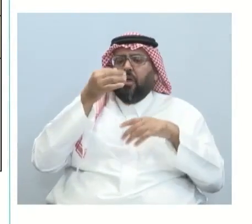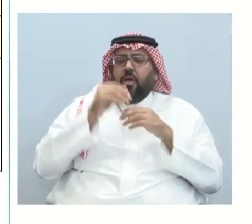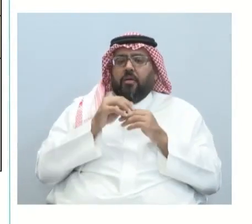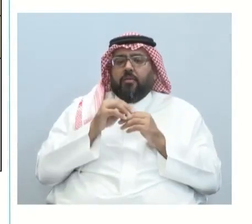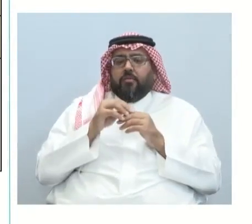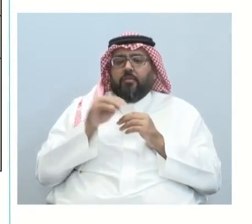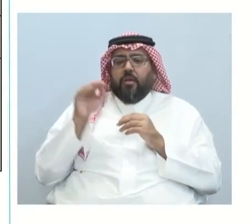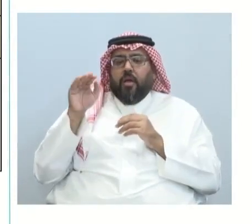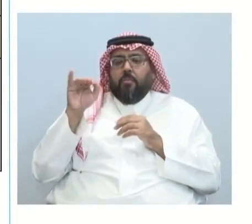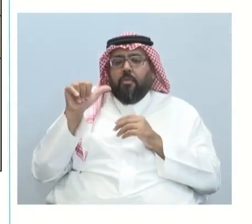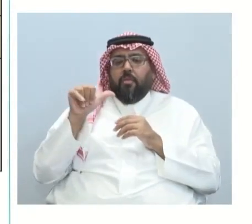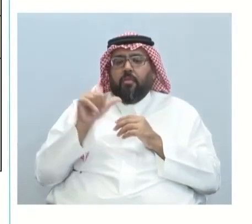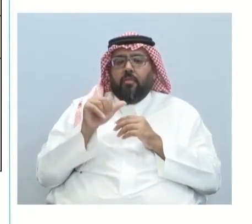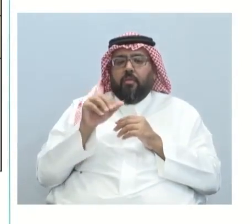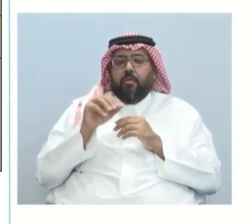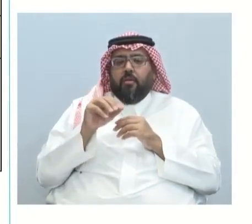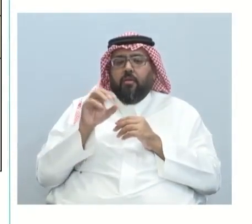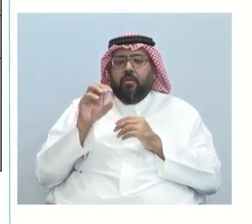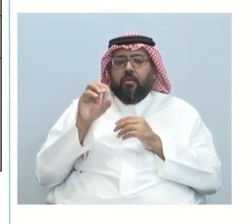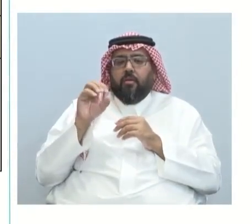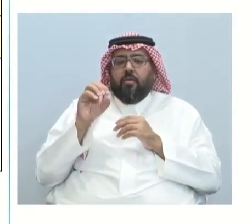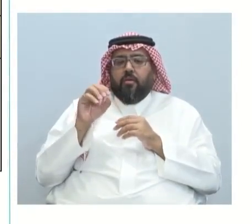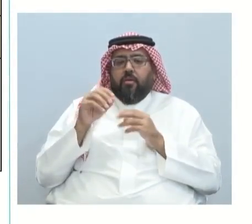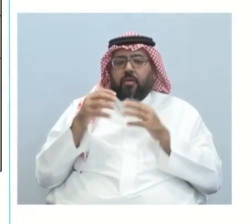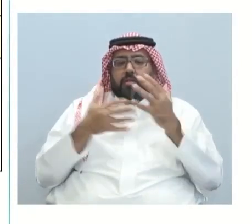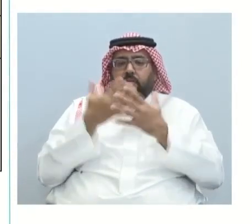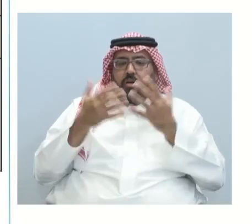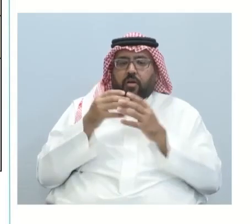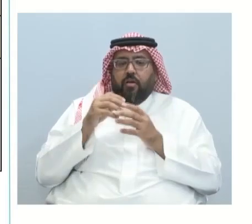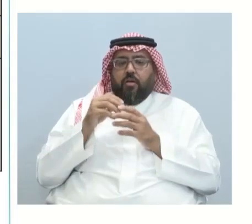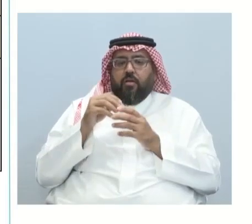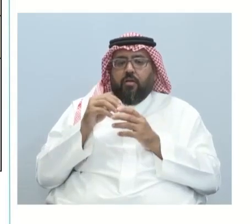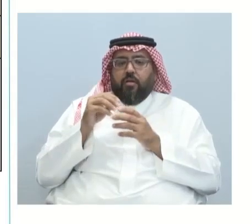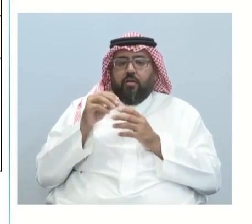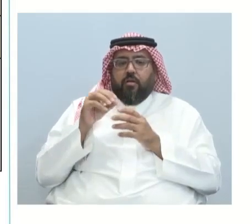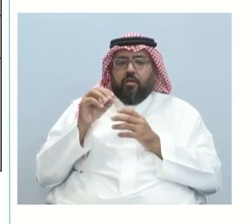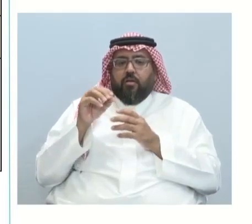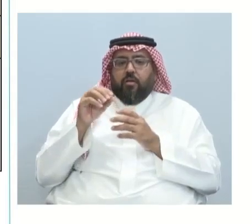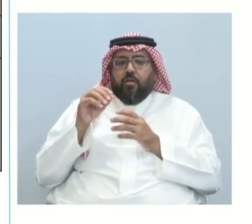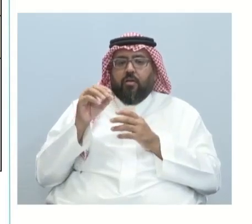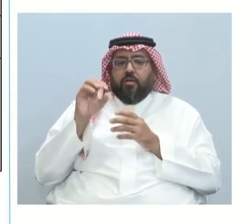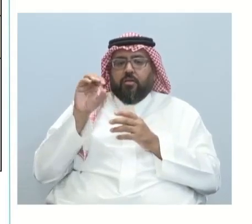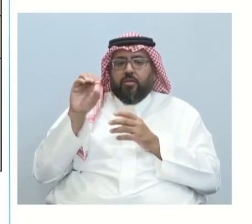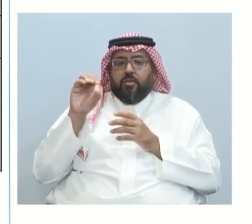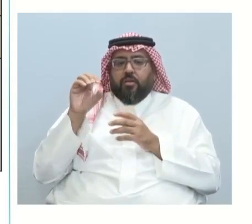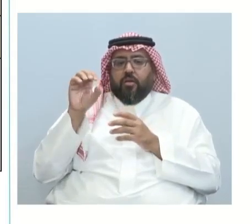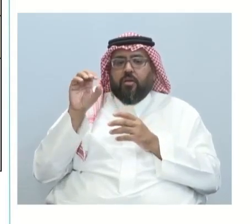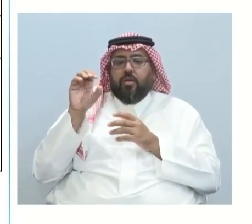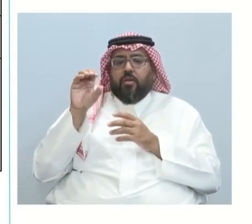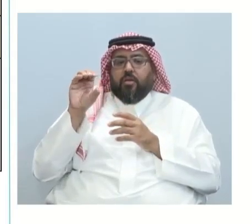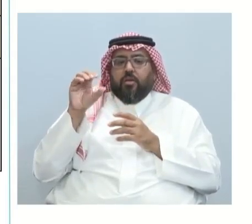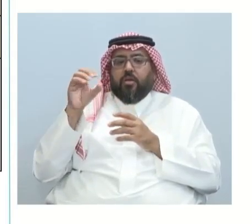ينتج من تفاعل الاتش تو او مع السي او تو واهميته في ماذا